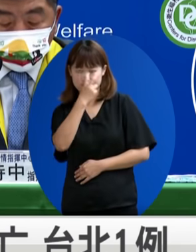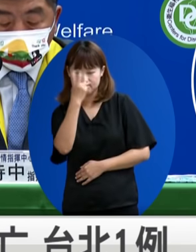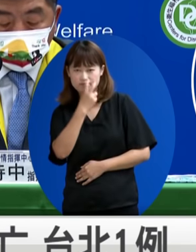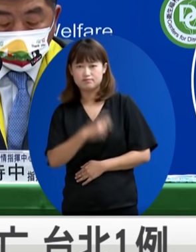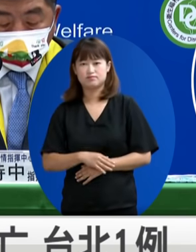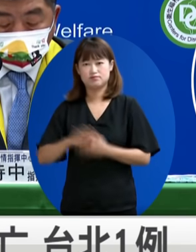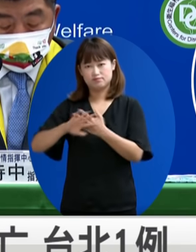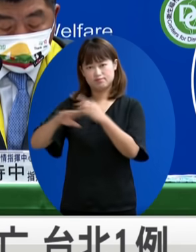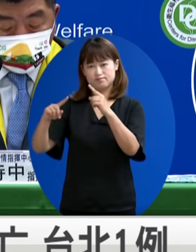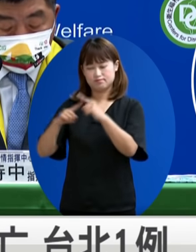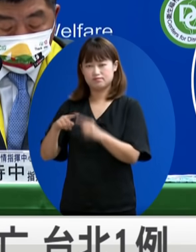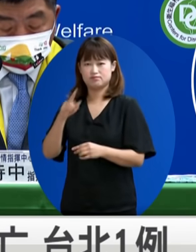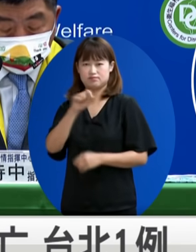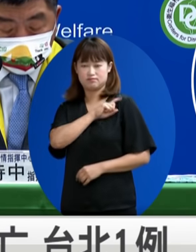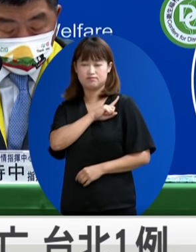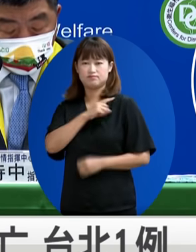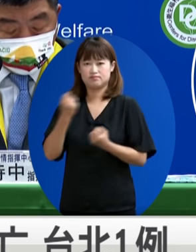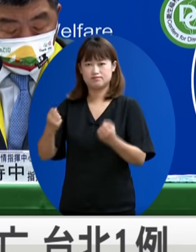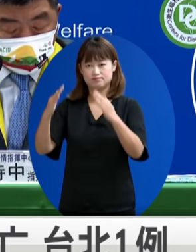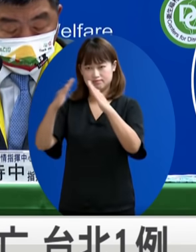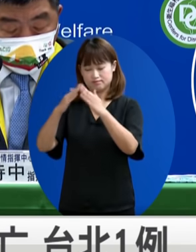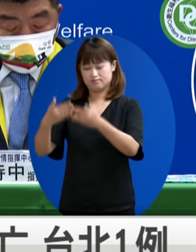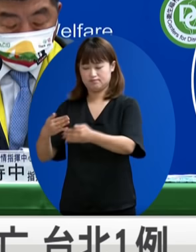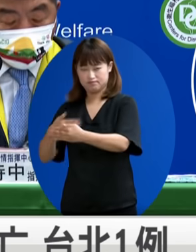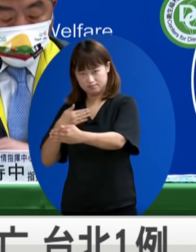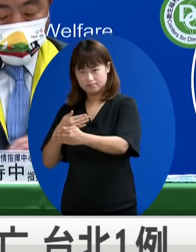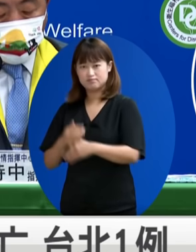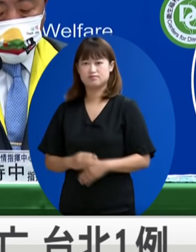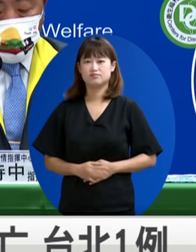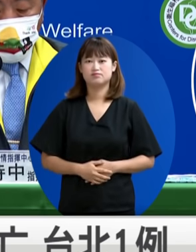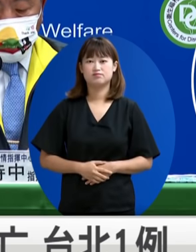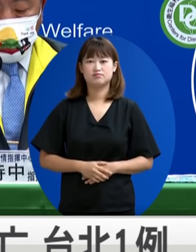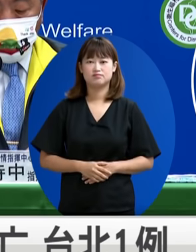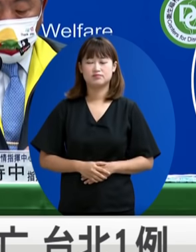测，那安排检验他的 PCR 跟血清。